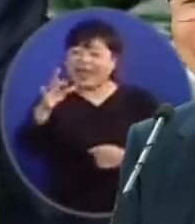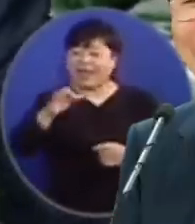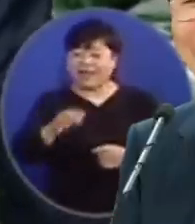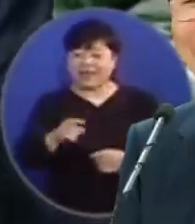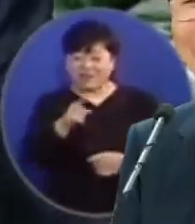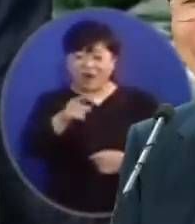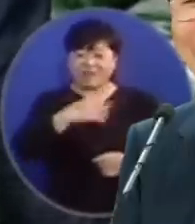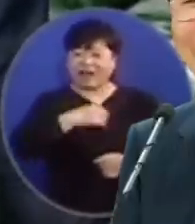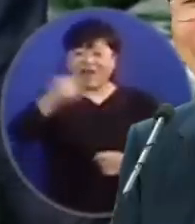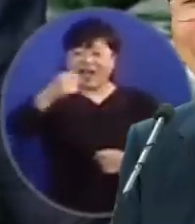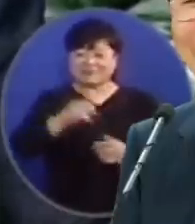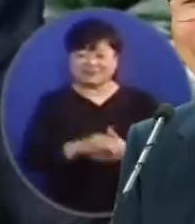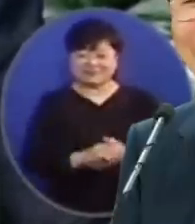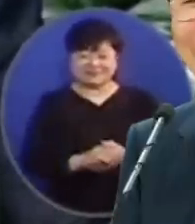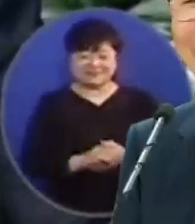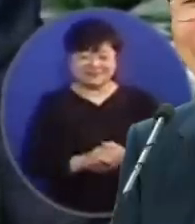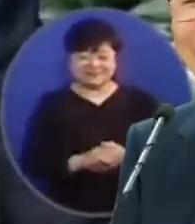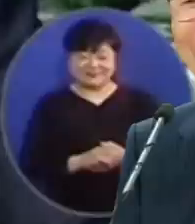내 것이다.